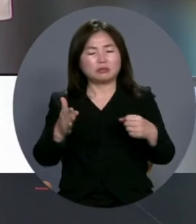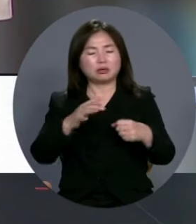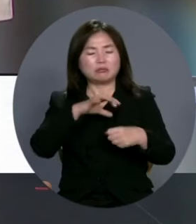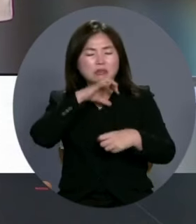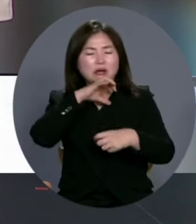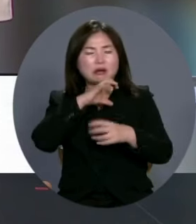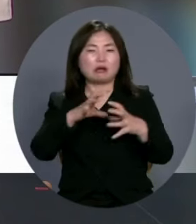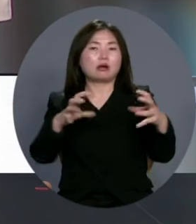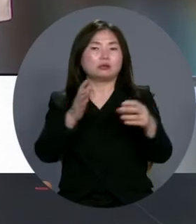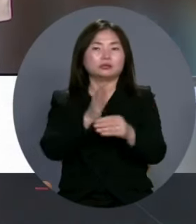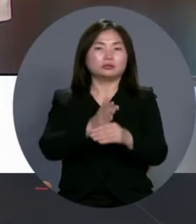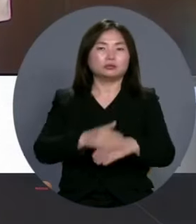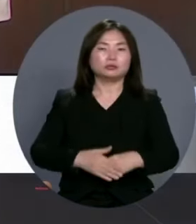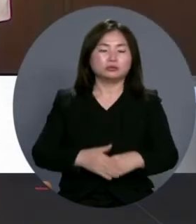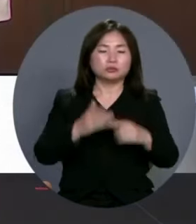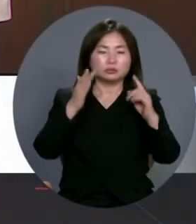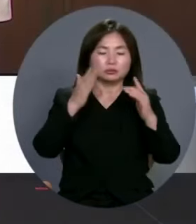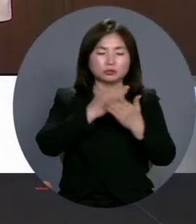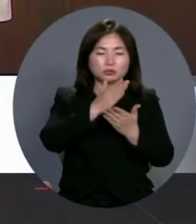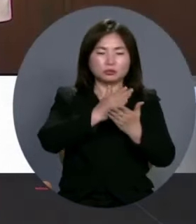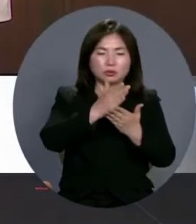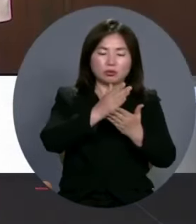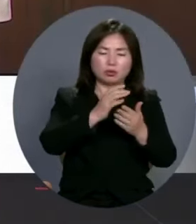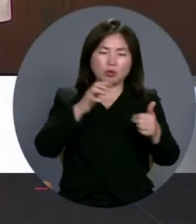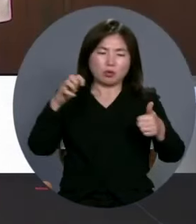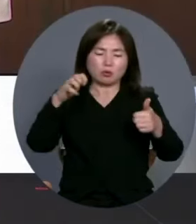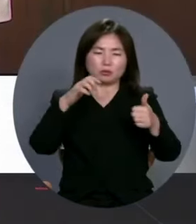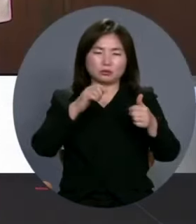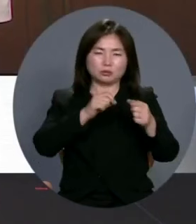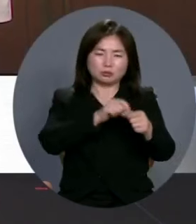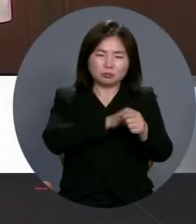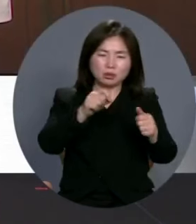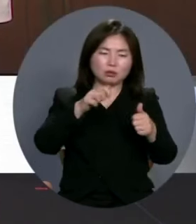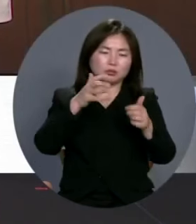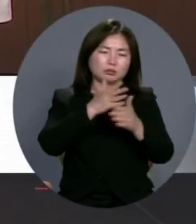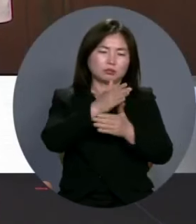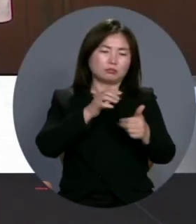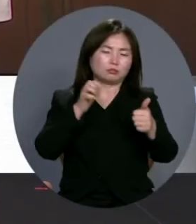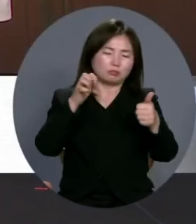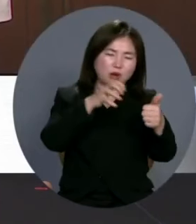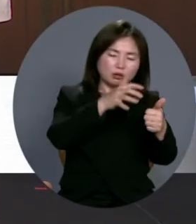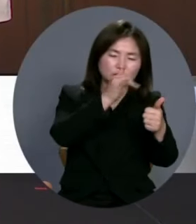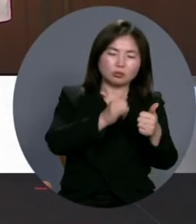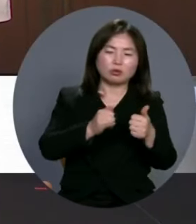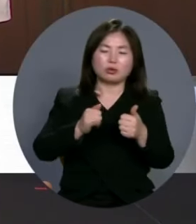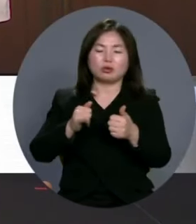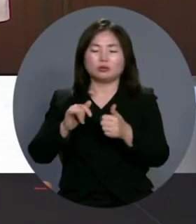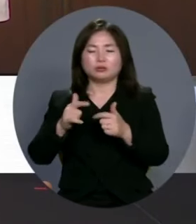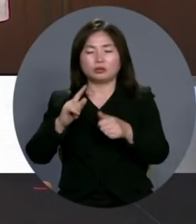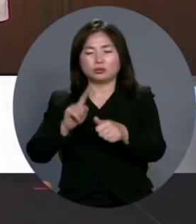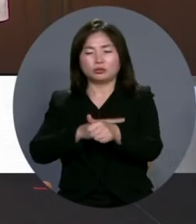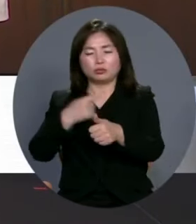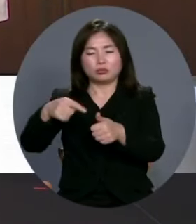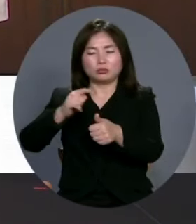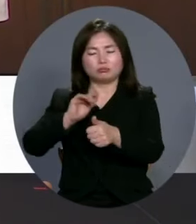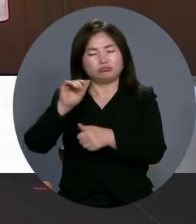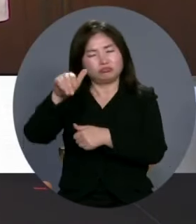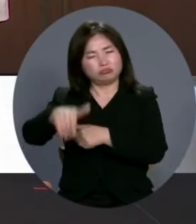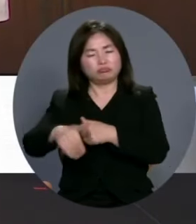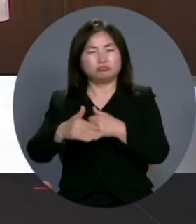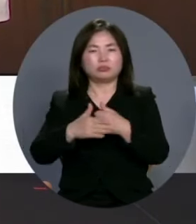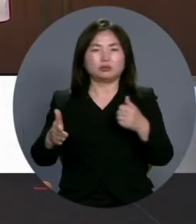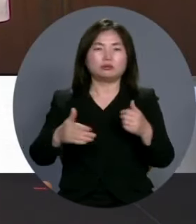큽니다. 특정 전공 쏠림, 교육의 질 저하 같은 우려도 나오고 있는데요. 준비가 부족한 상황에서